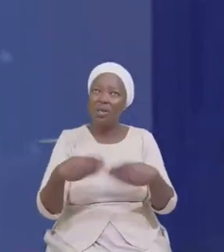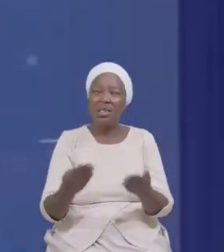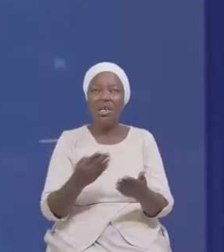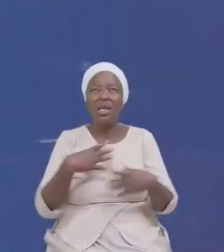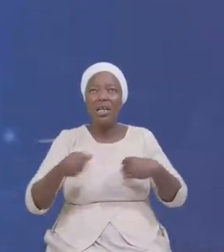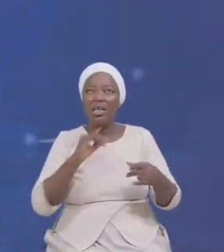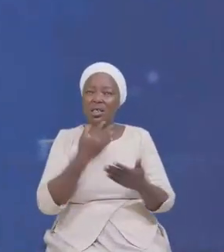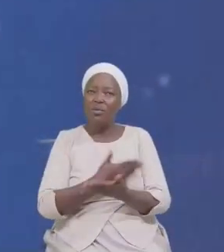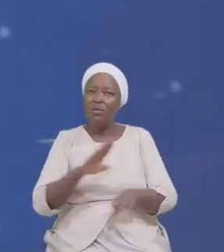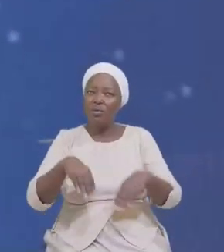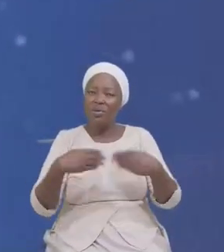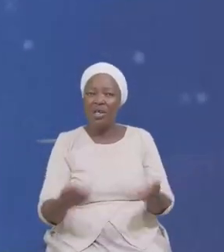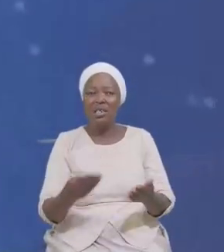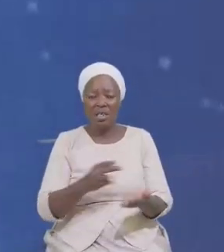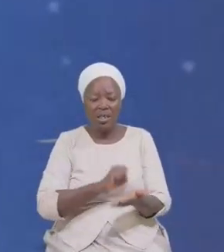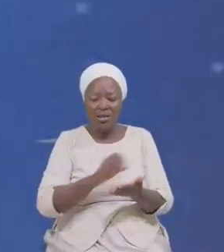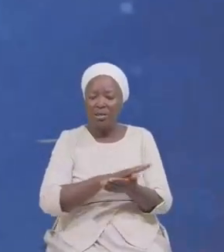sainteté pourvue,